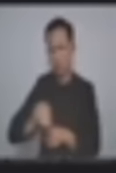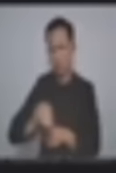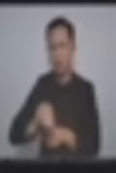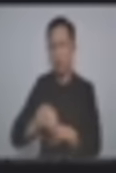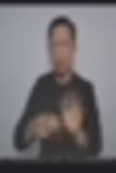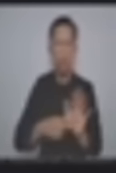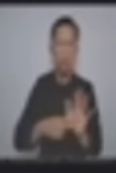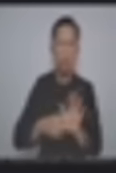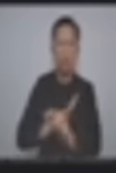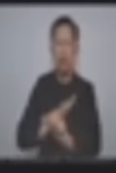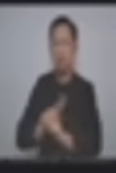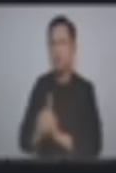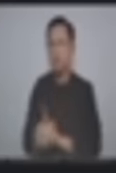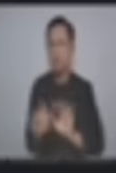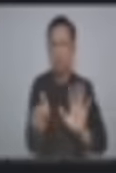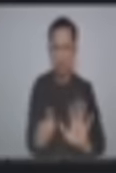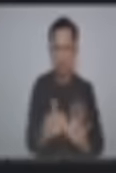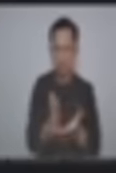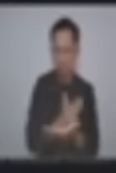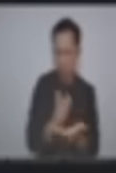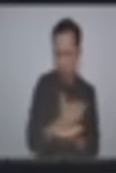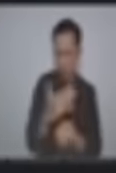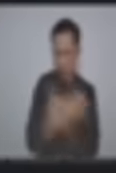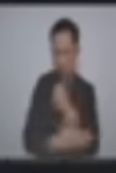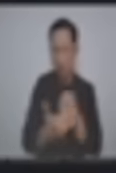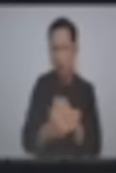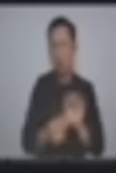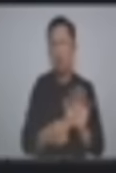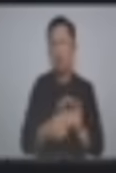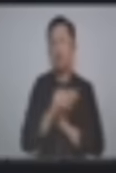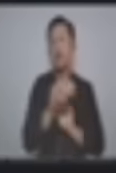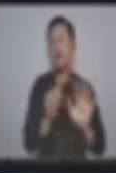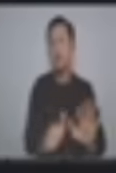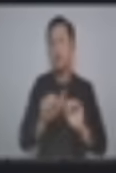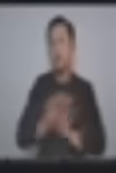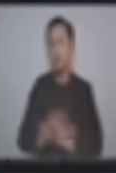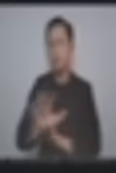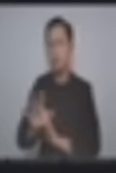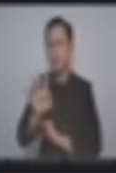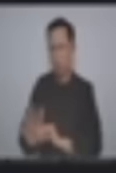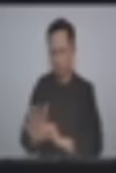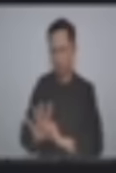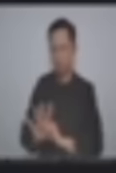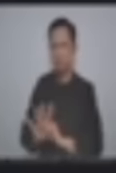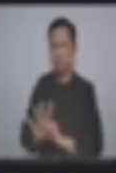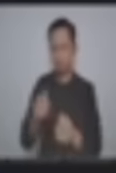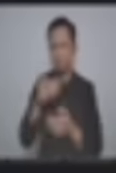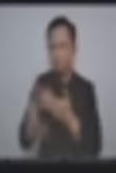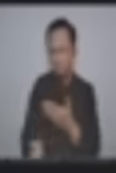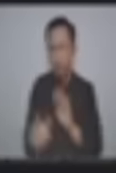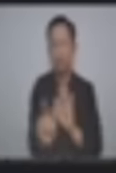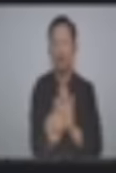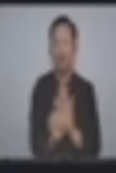26 tambahan lembara Negara Republik Indonesia Nomor 6554 selanjutnya disebut undang-undang MK dan